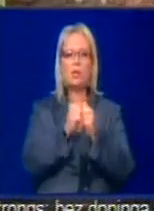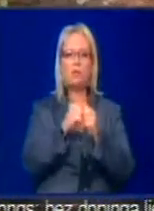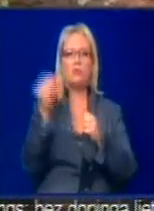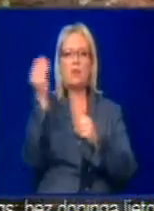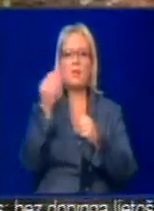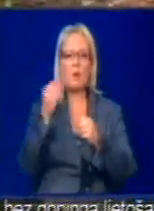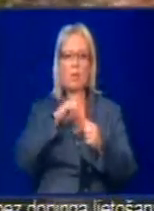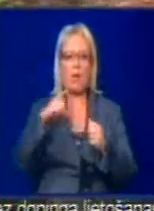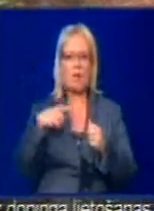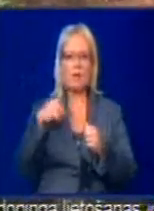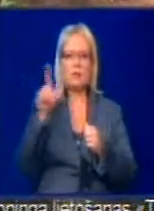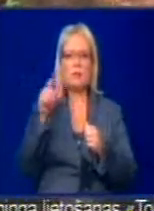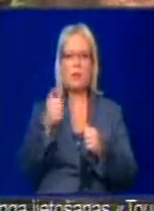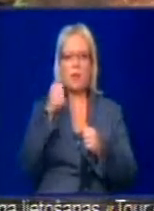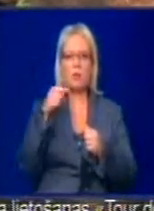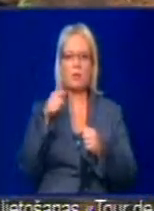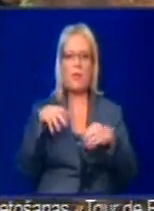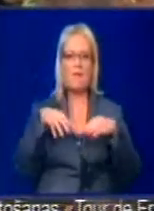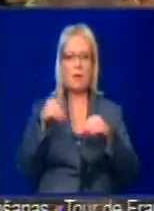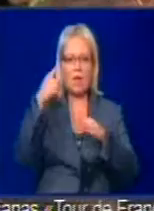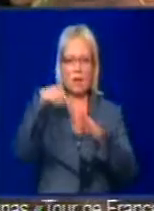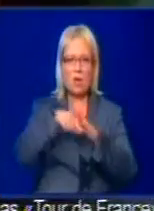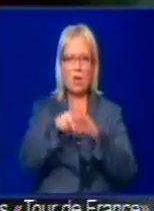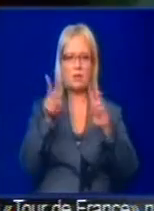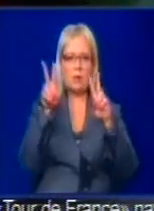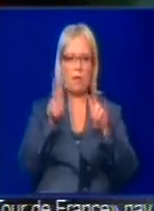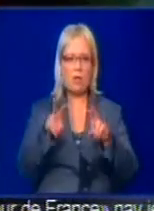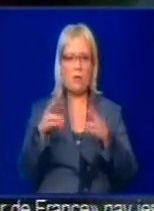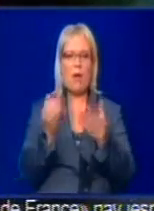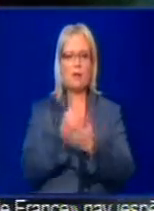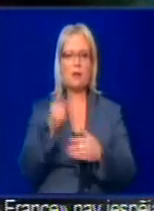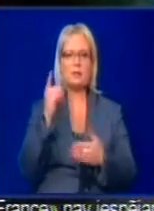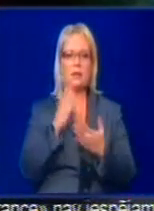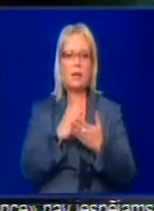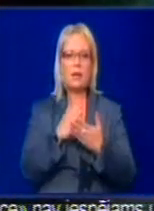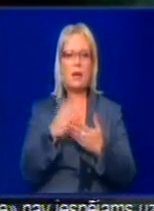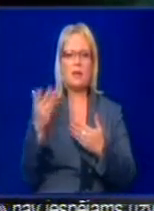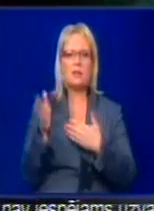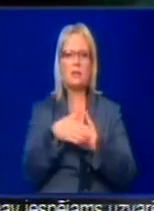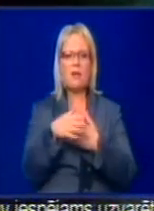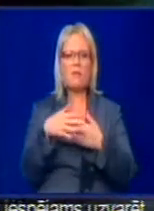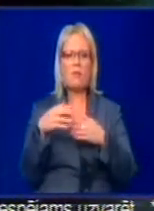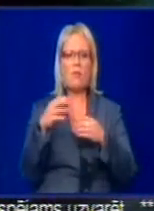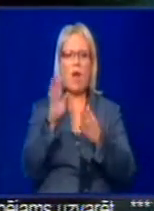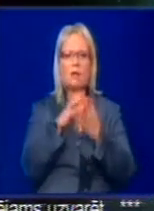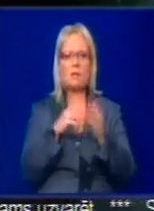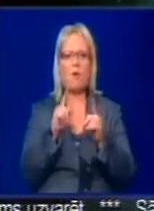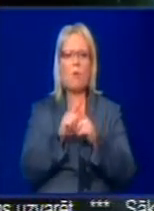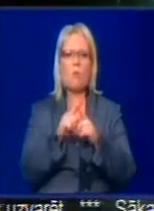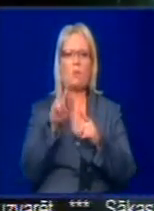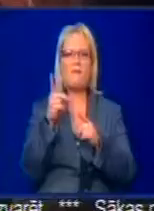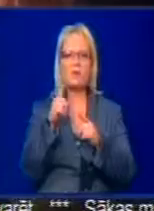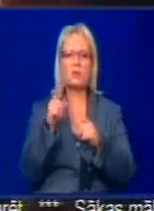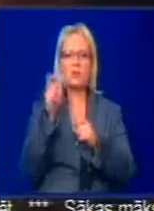Latvijā. 70. gados te veikti arī arheoloģiskie pētījumi. Atrastas tika gan zivju asakas, gan vasks un citas lietas, ko cilvēki